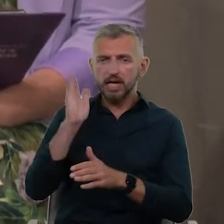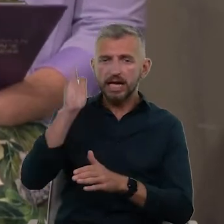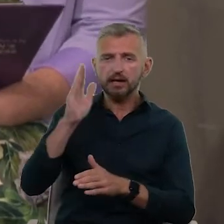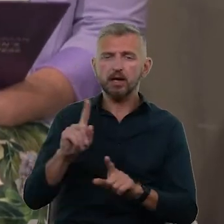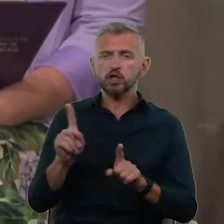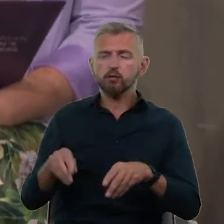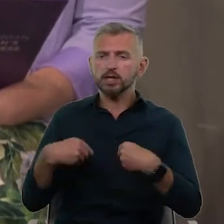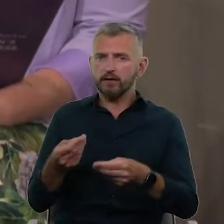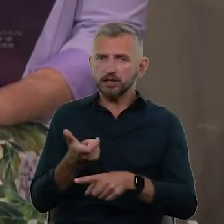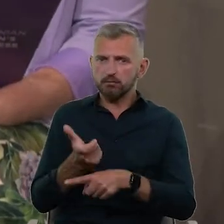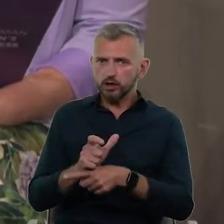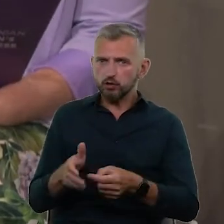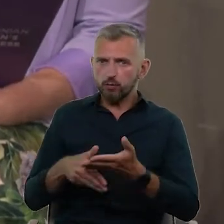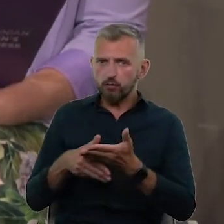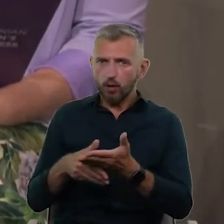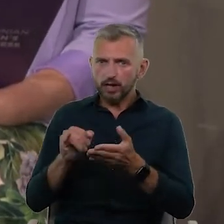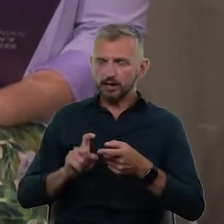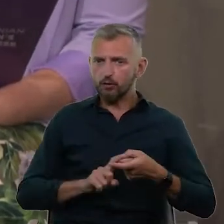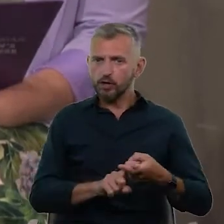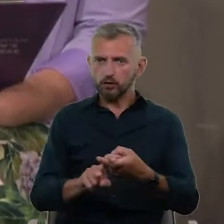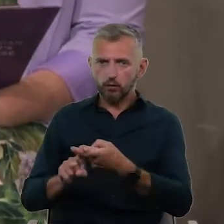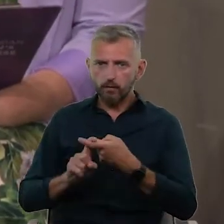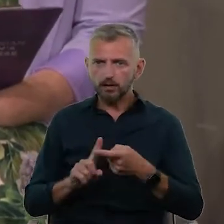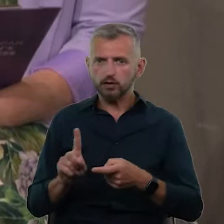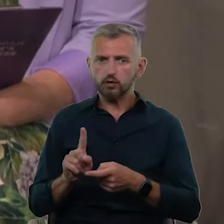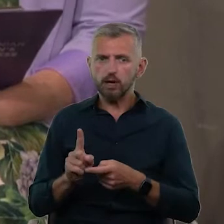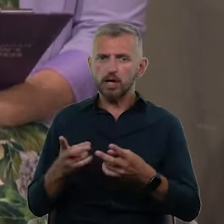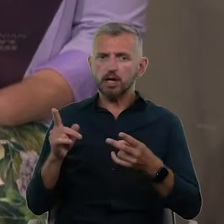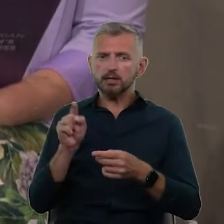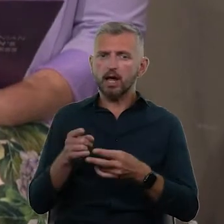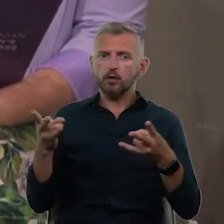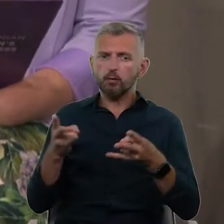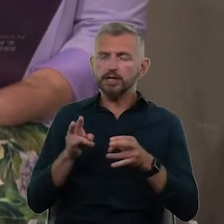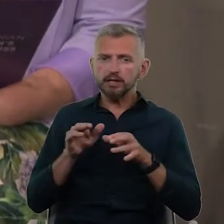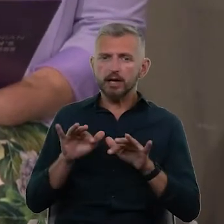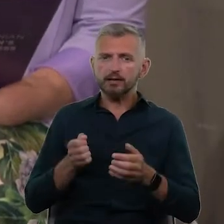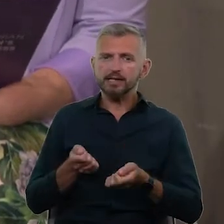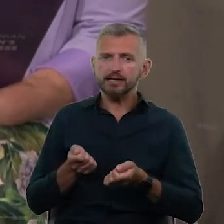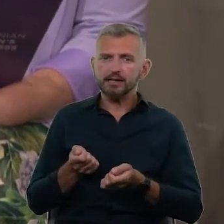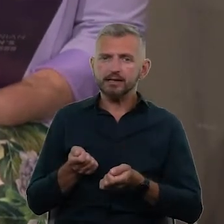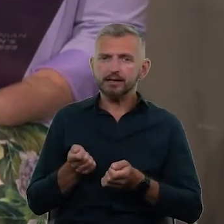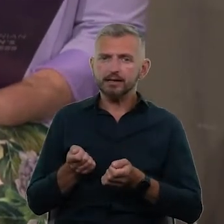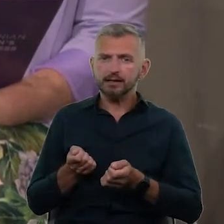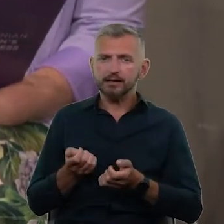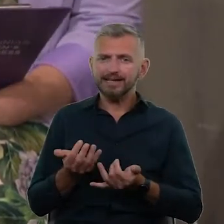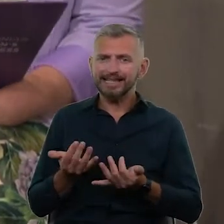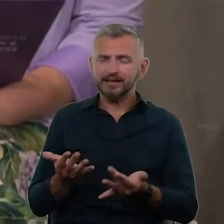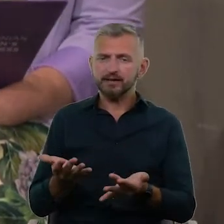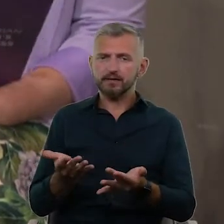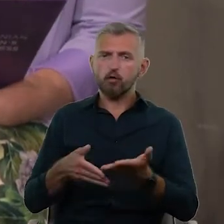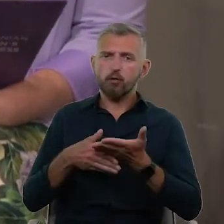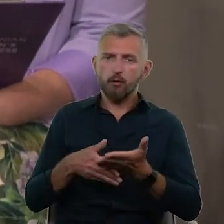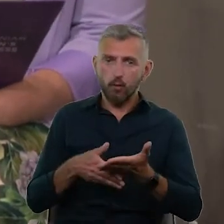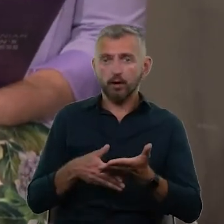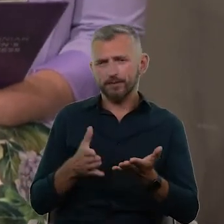більше допомоги і координувати, щоб та необхідна кількість допомоги саме в людських ресурсах,